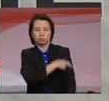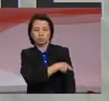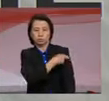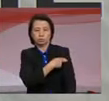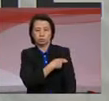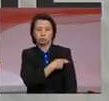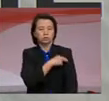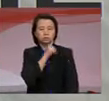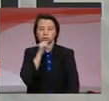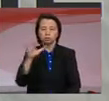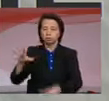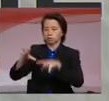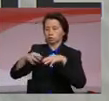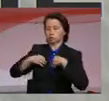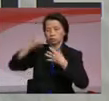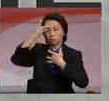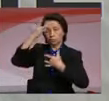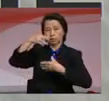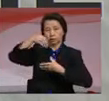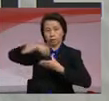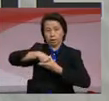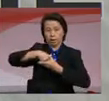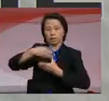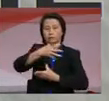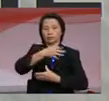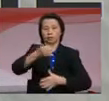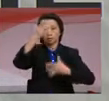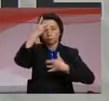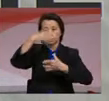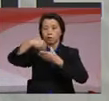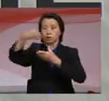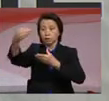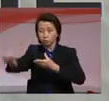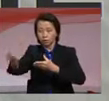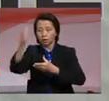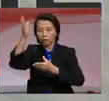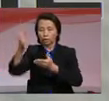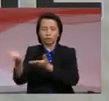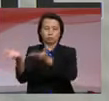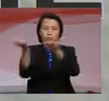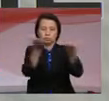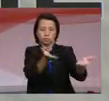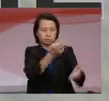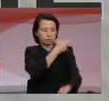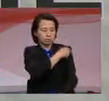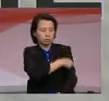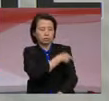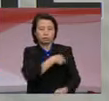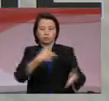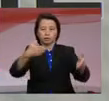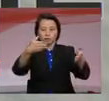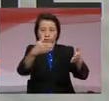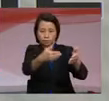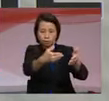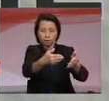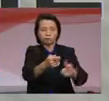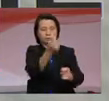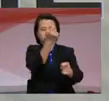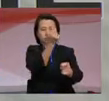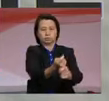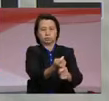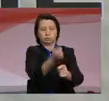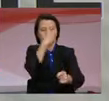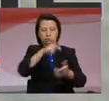tersebut tidak menerima pesakit dalam, manakala pesakit luar pula akan dirujuk ke hospital berdekatan yang